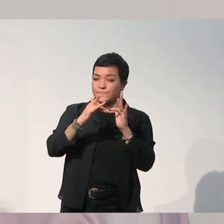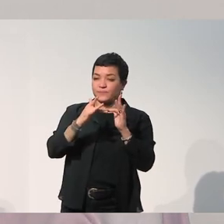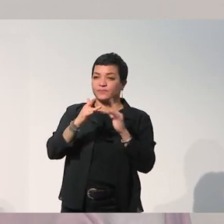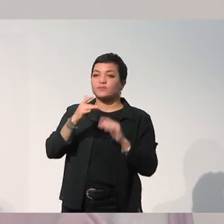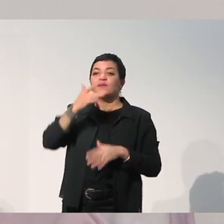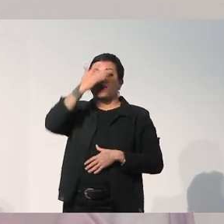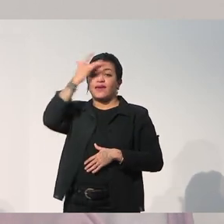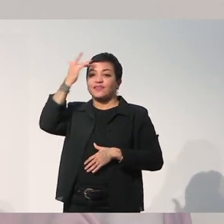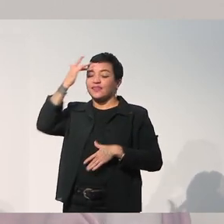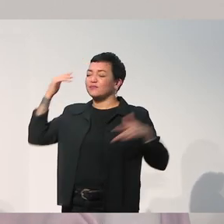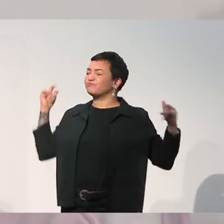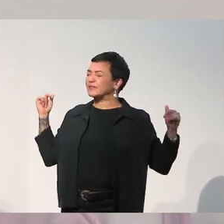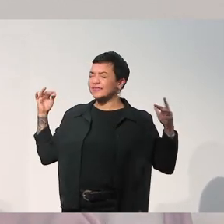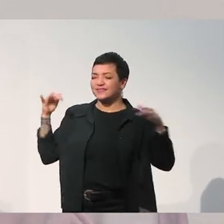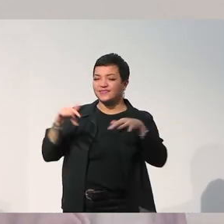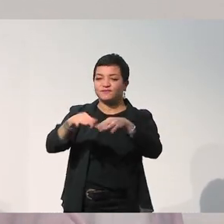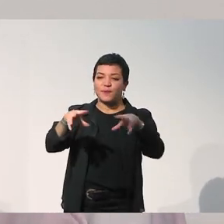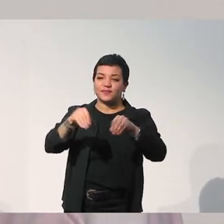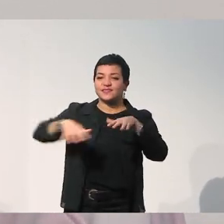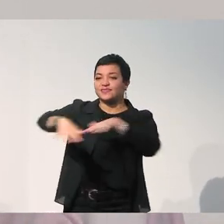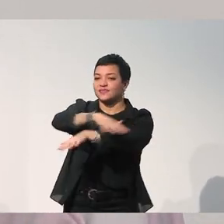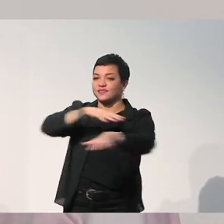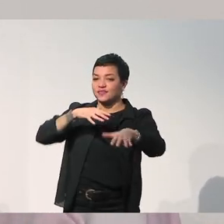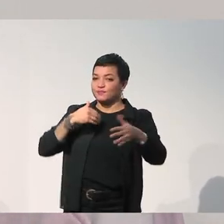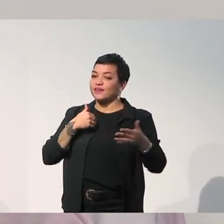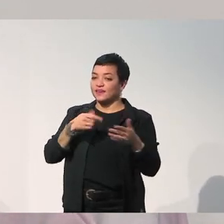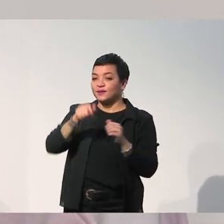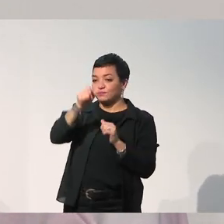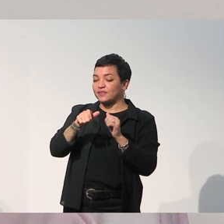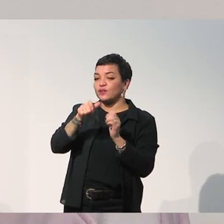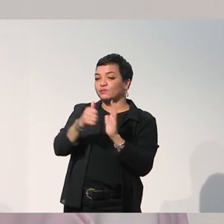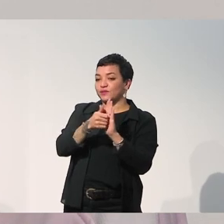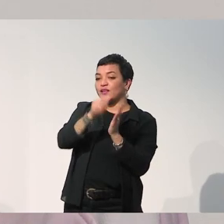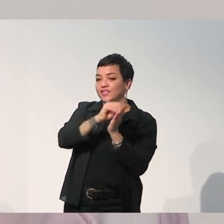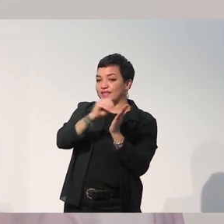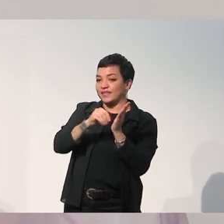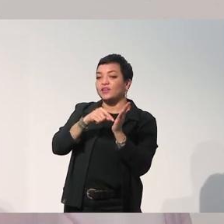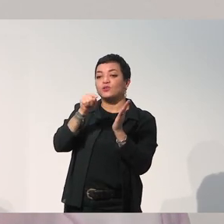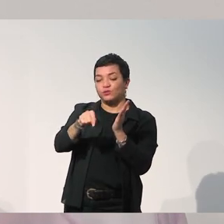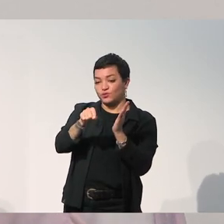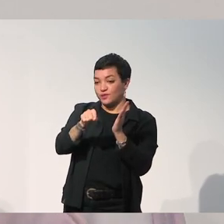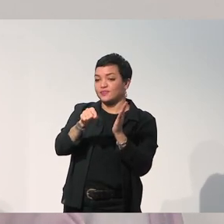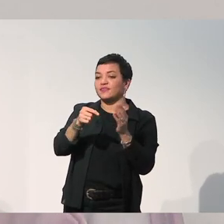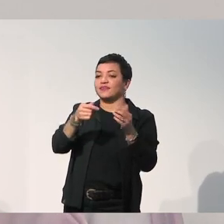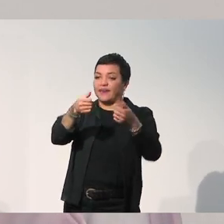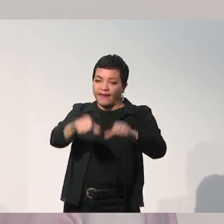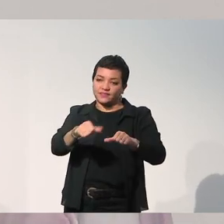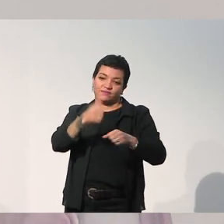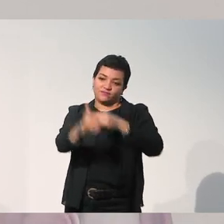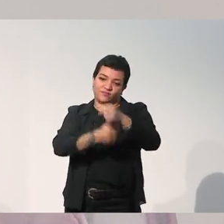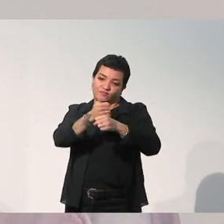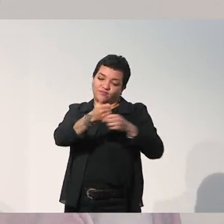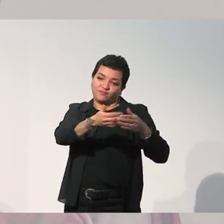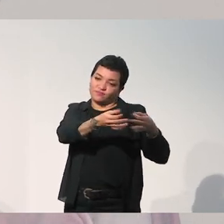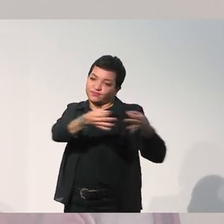nouveau rempli de familles, même si le narrateur lui reste dans cette station. Est-ce que vous pouvez nous la décrire en quelques mots? En